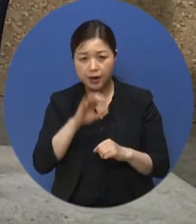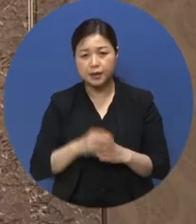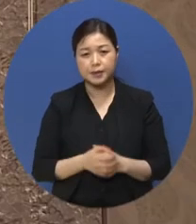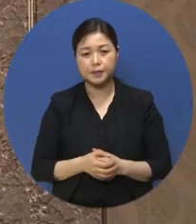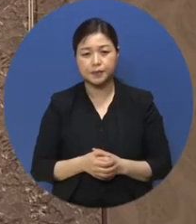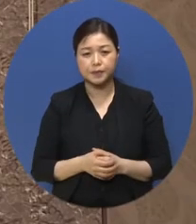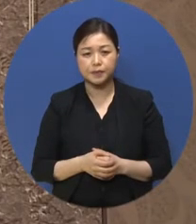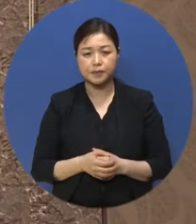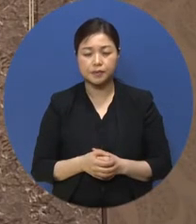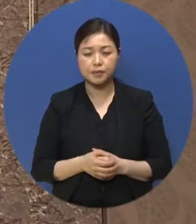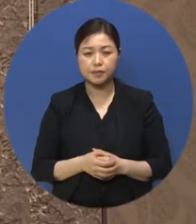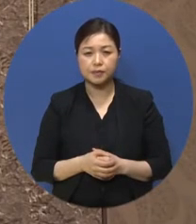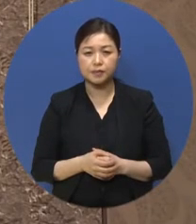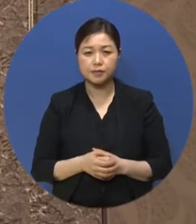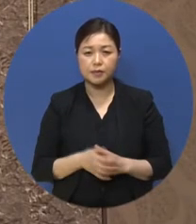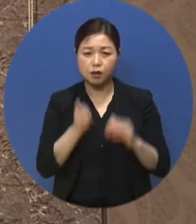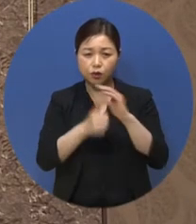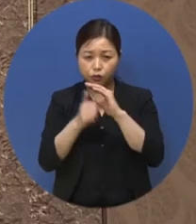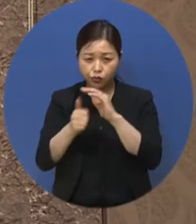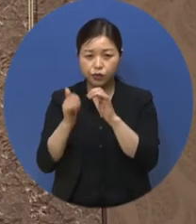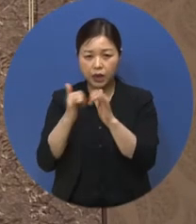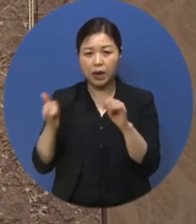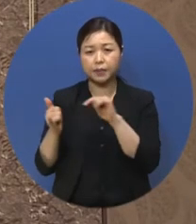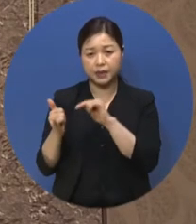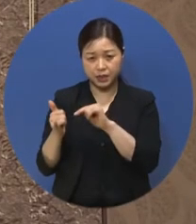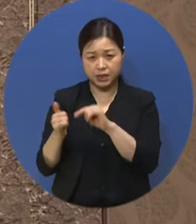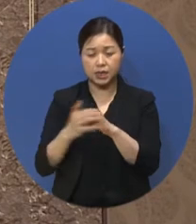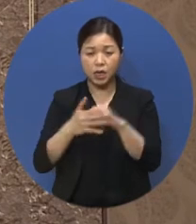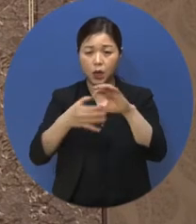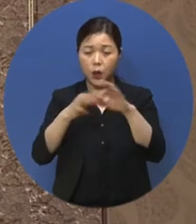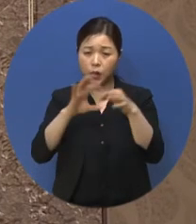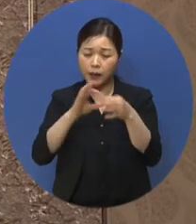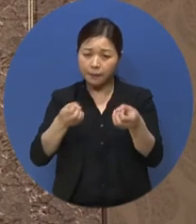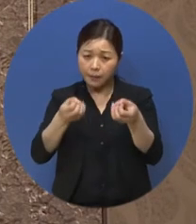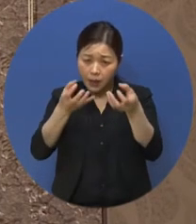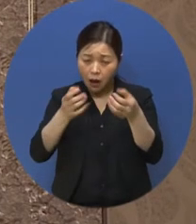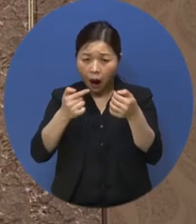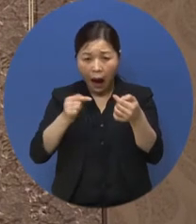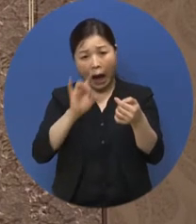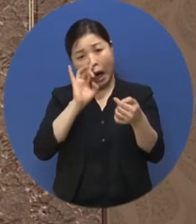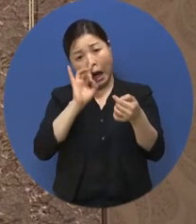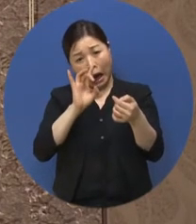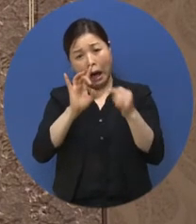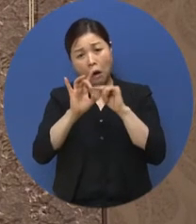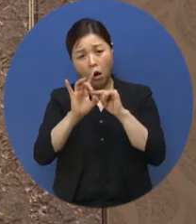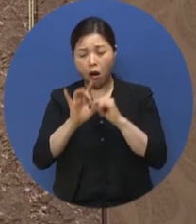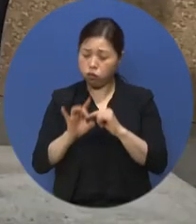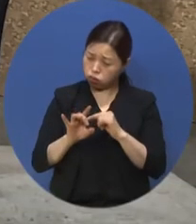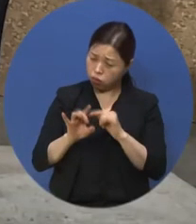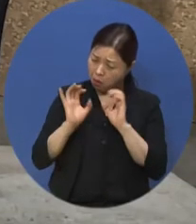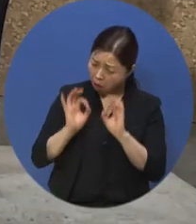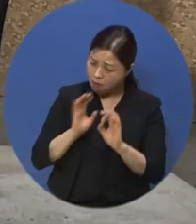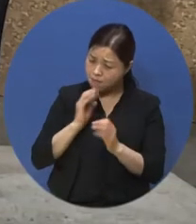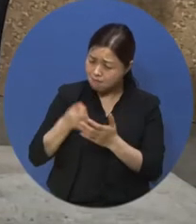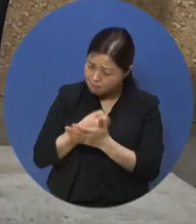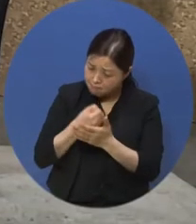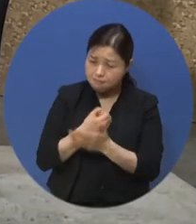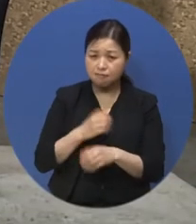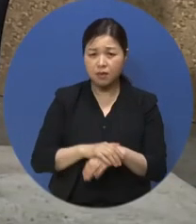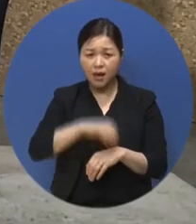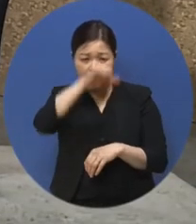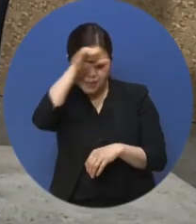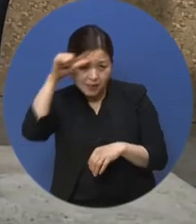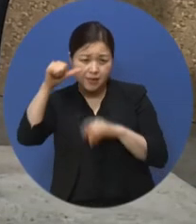진짜 열심히 한 선수들이 만약에 거기를 못 나간다고 생각을 하면 네. 얼마나 안타깝겠습니까? 그럼요. 정말 인생을